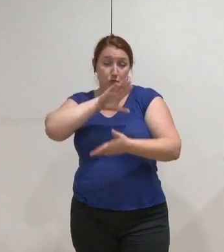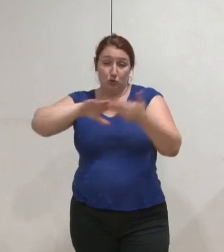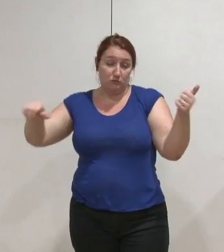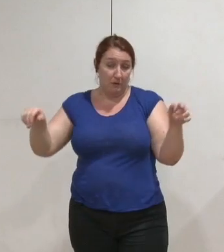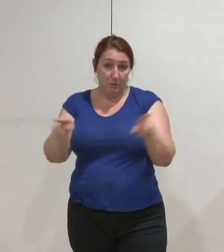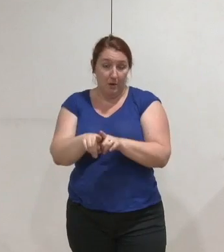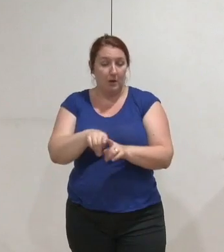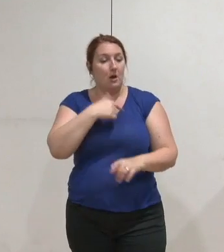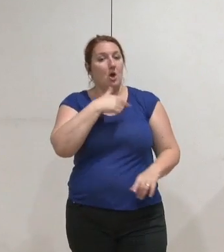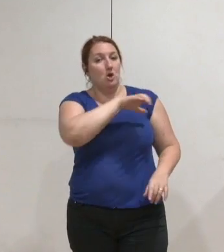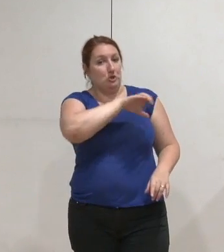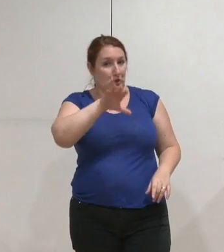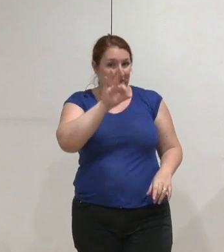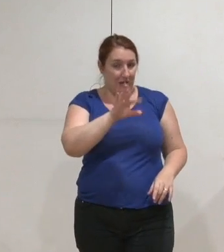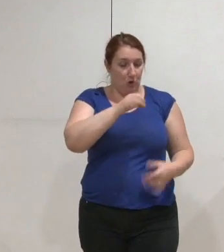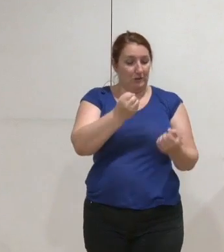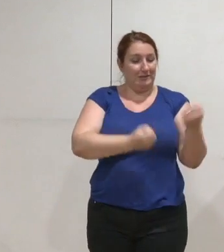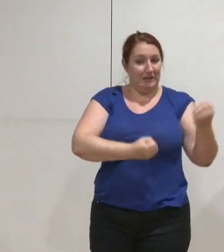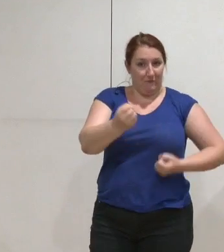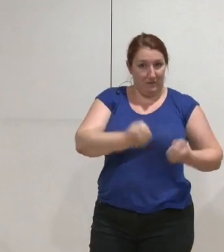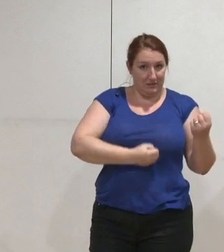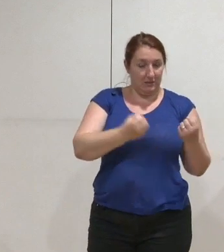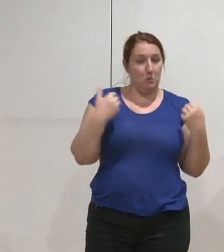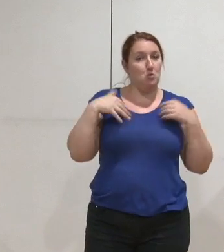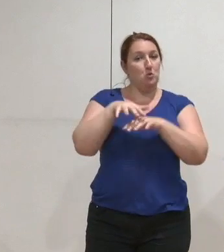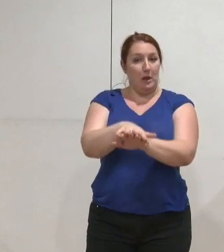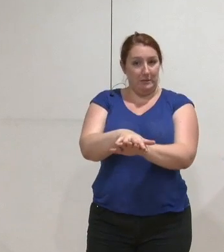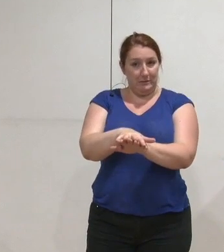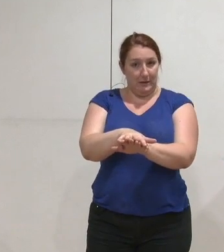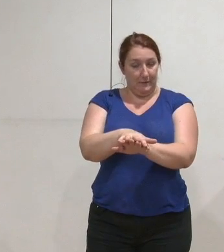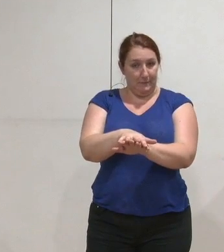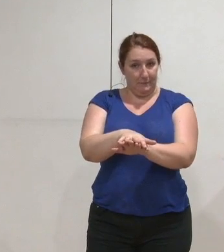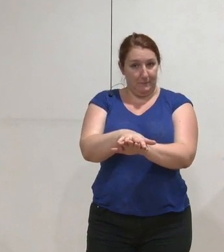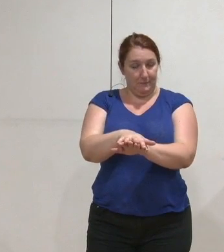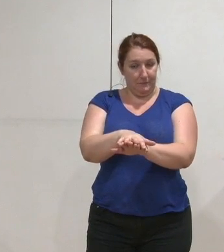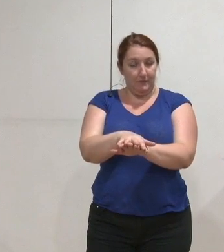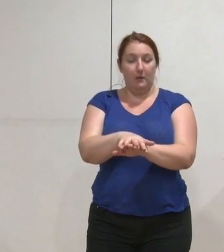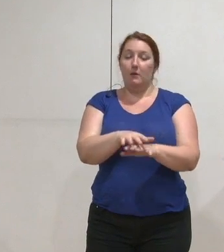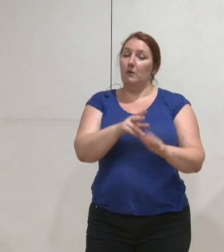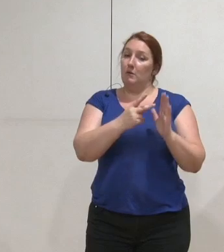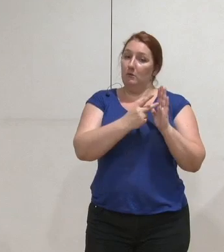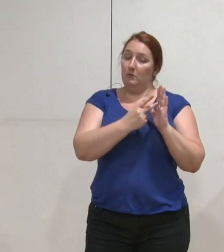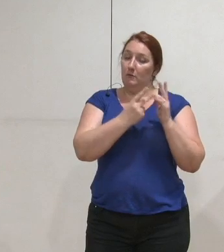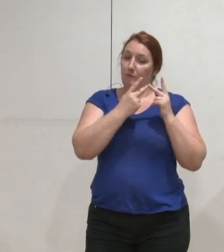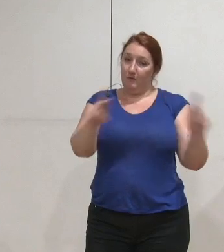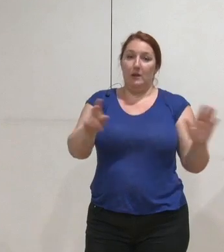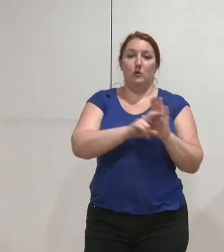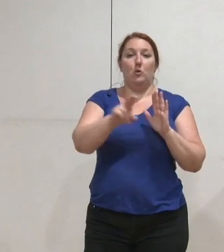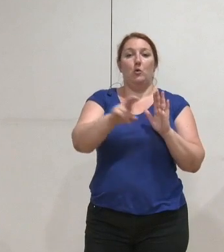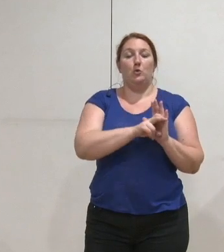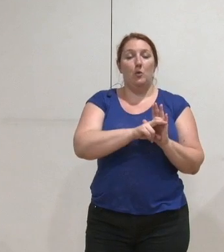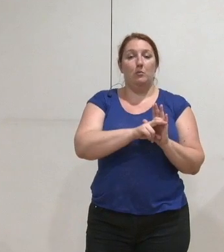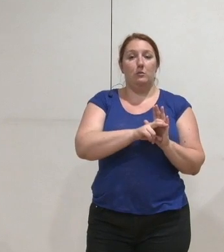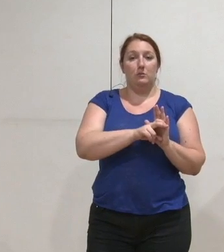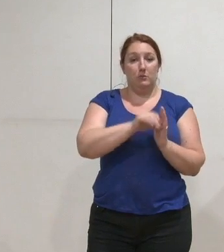en a 150 qui sont des services mutualisés pour lequel la ville de Grenoble est